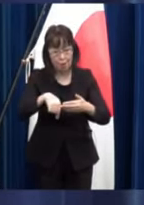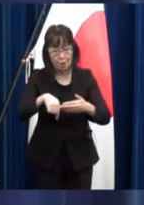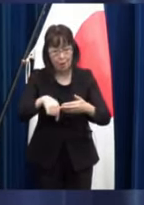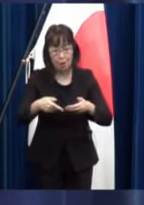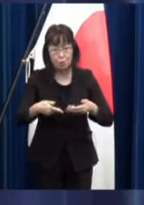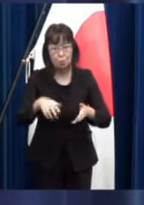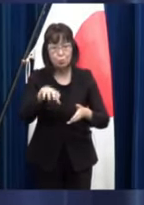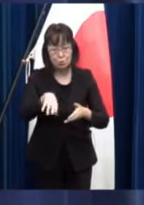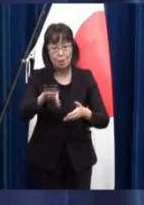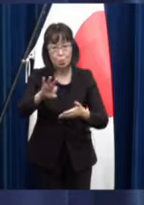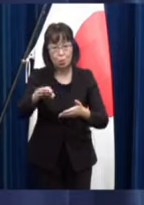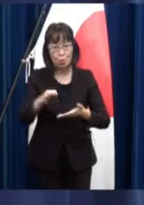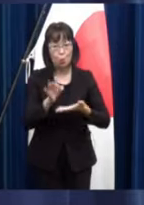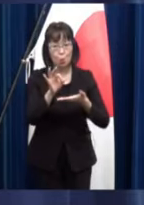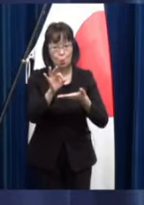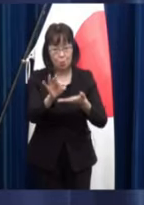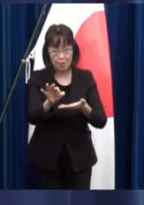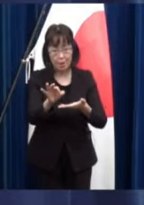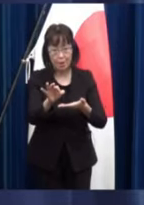の